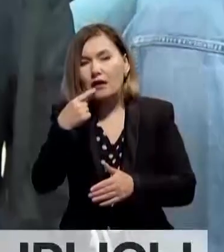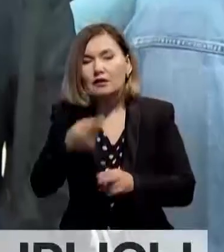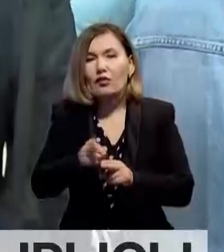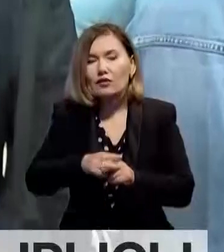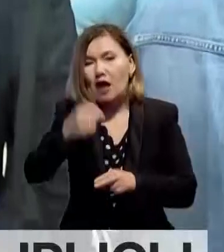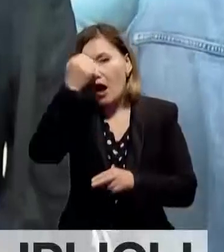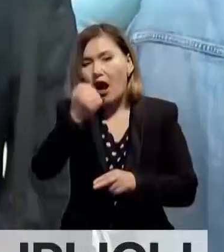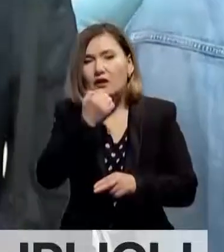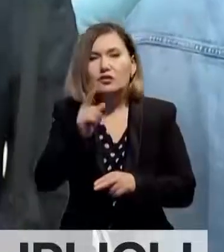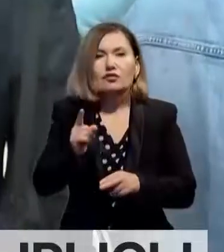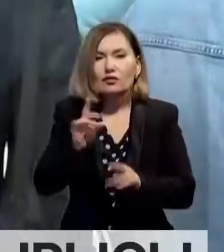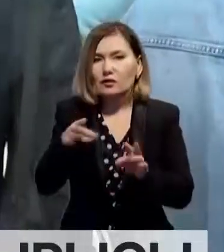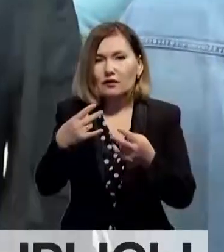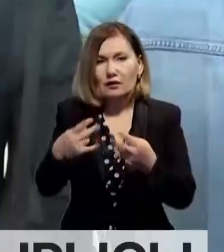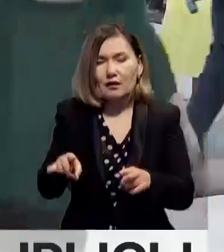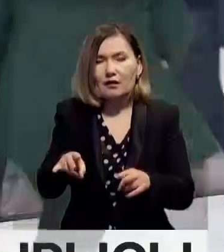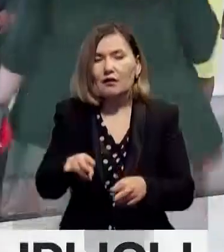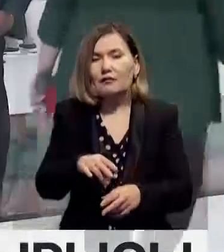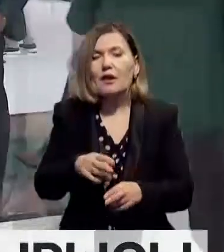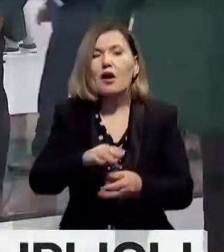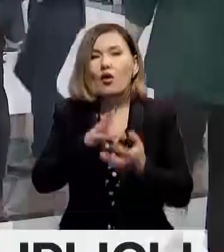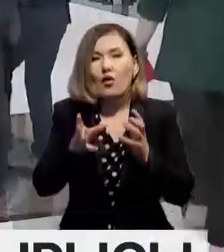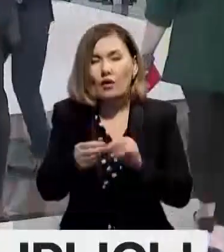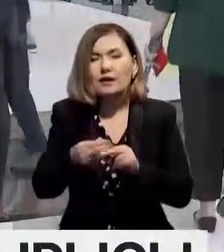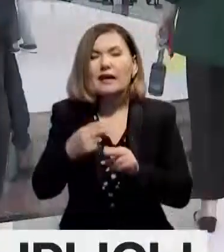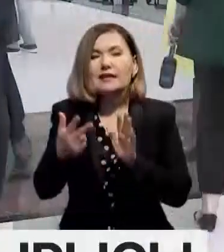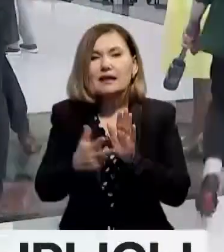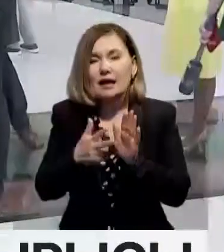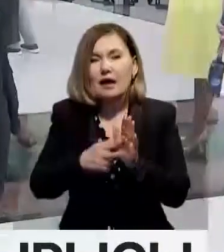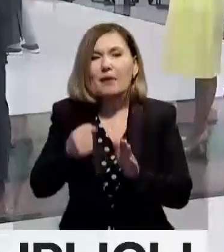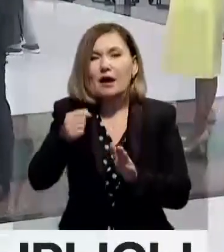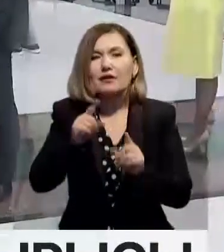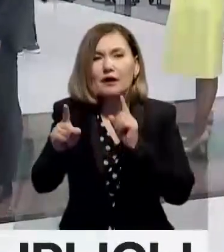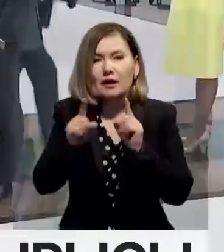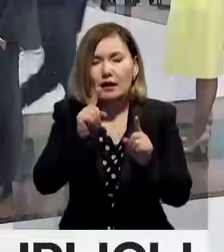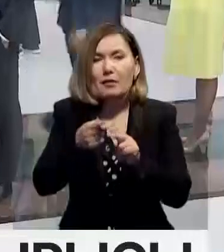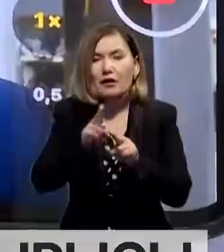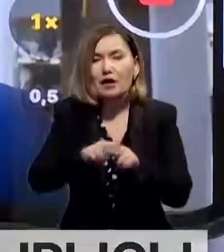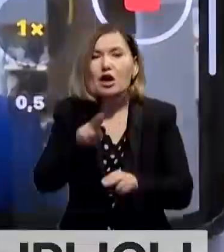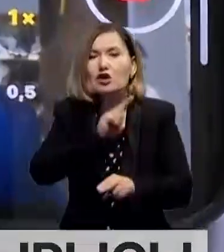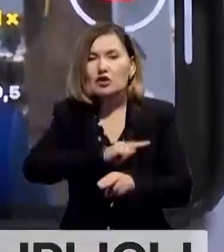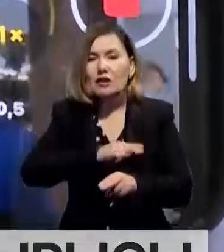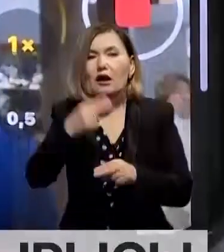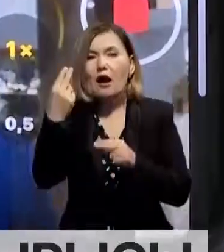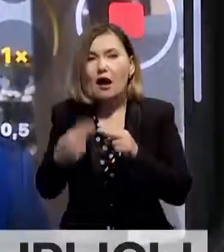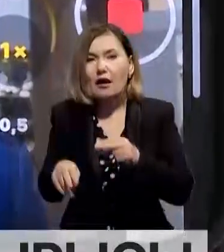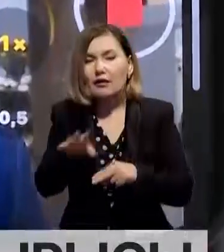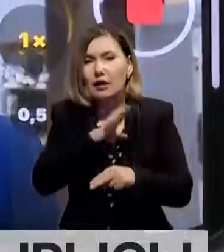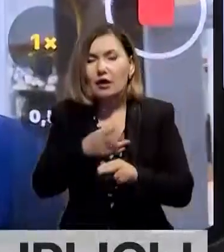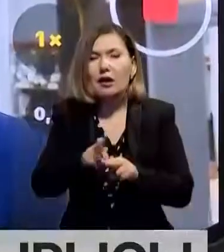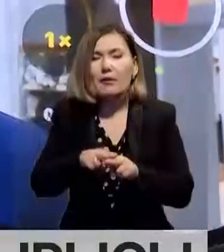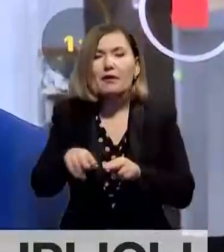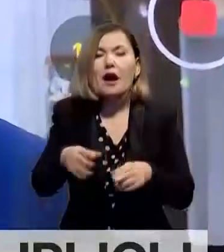ол менің болмысымдағы нәрсе емес. Мәжілістің 8-ші сайланымындағы алғашқы сессиясы аяқталды.